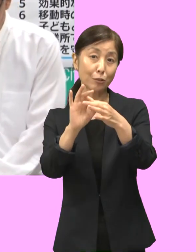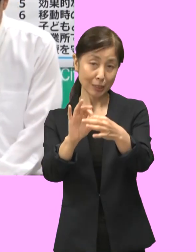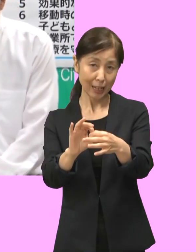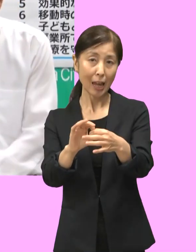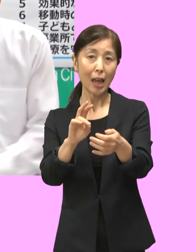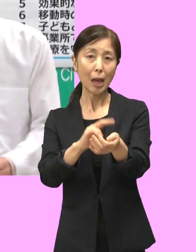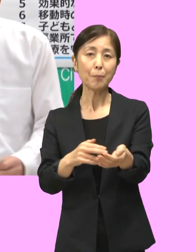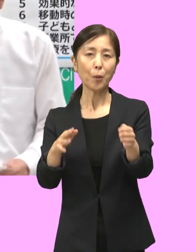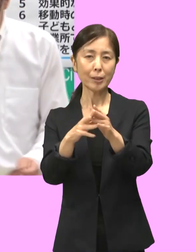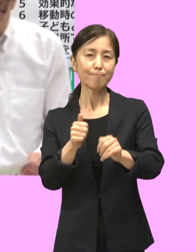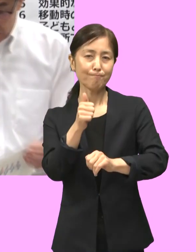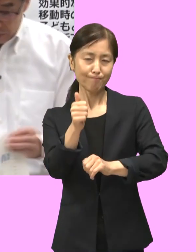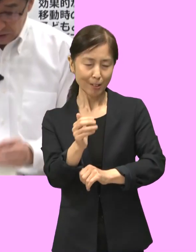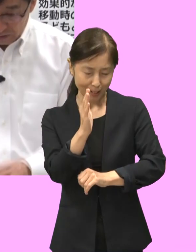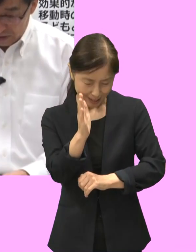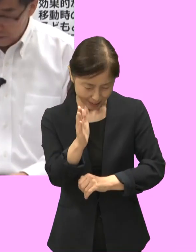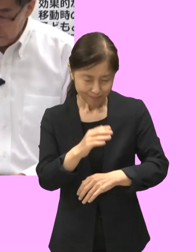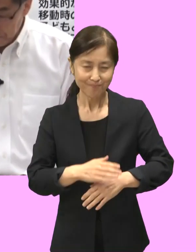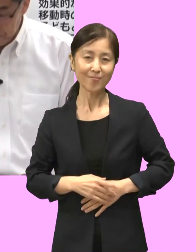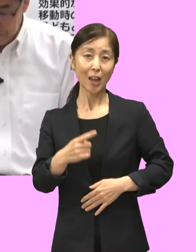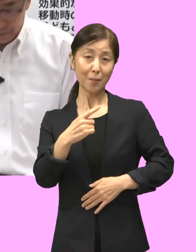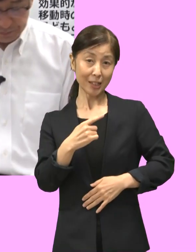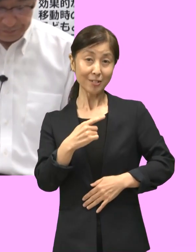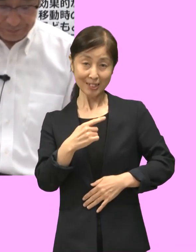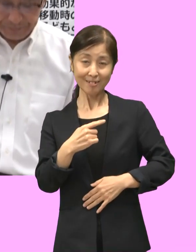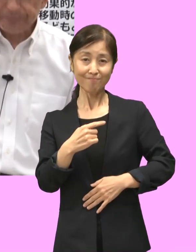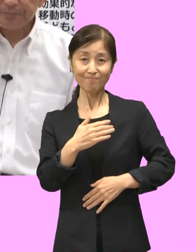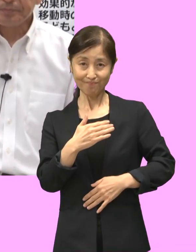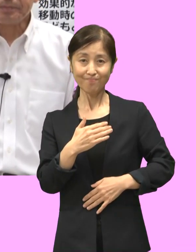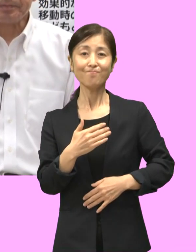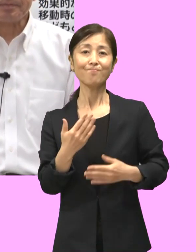。私からは以上であります。